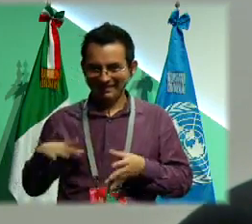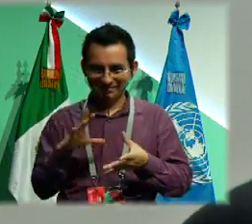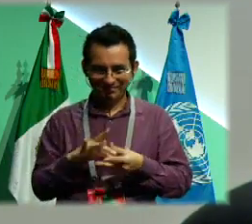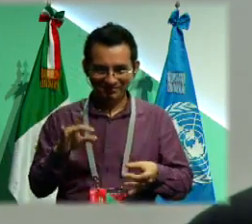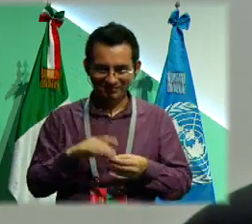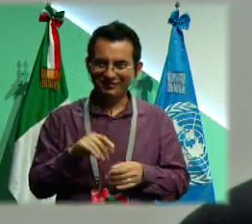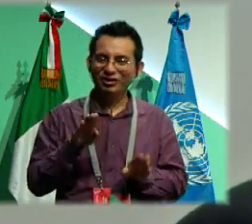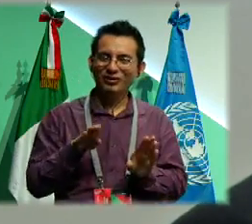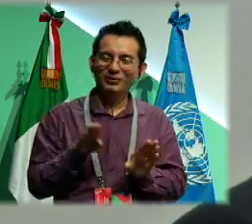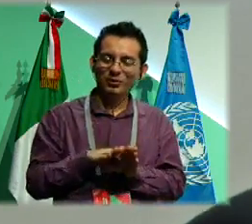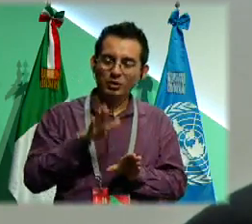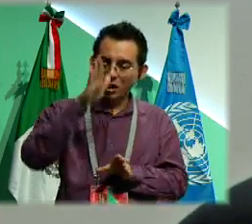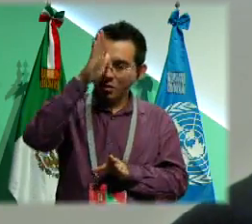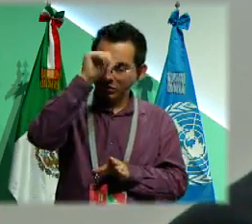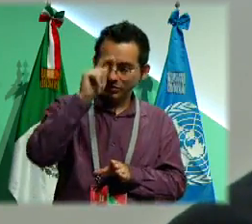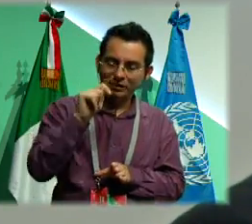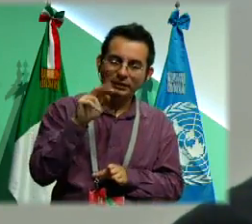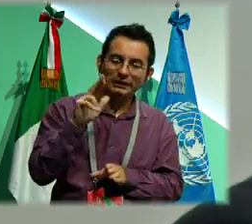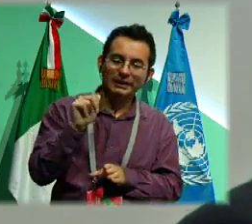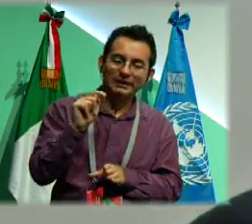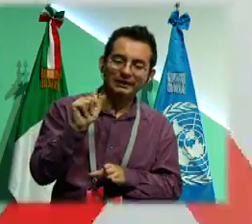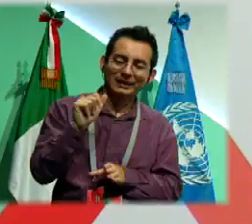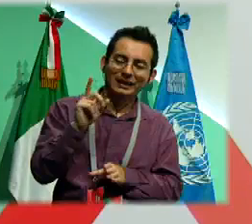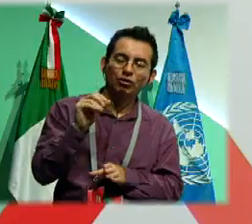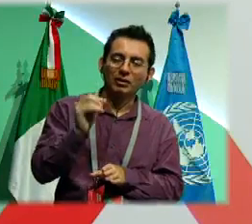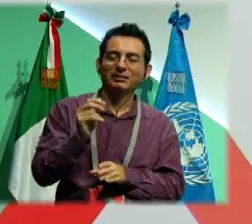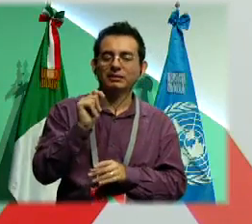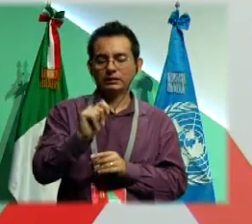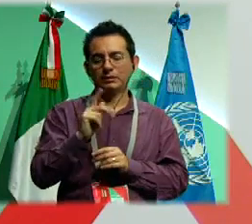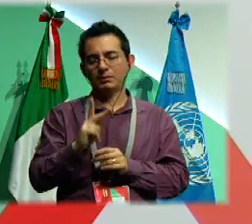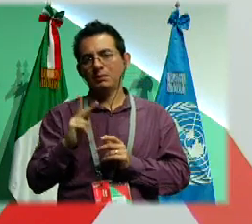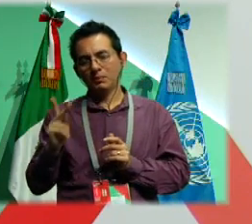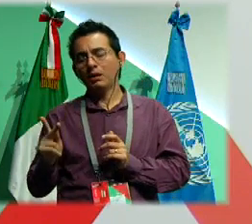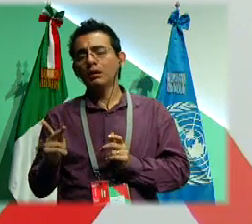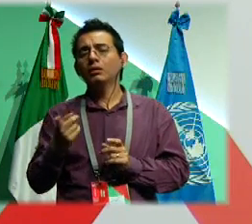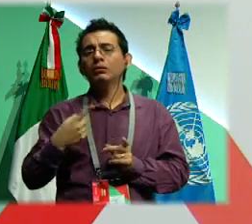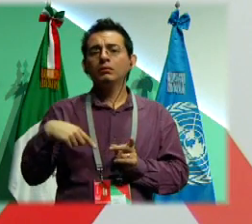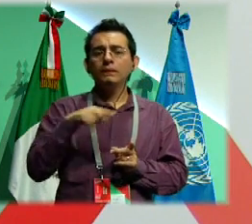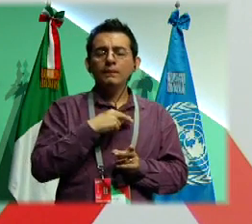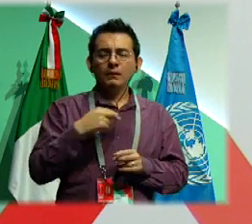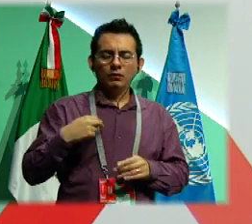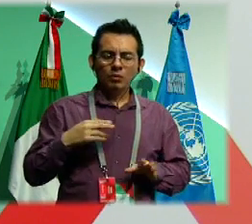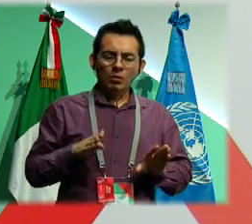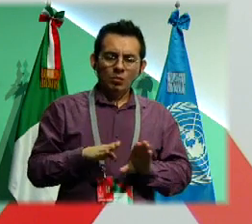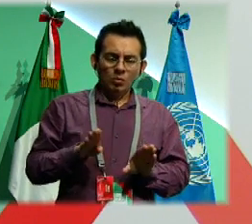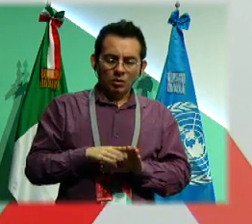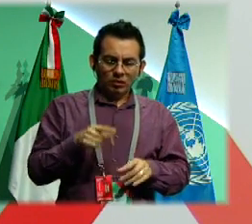longtemps, c'est que le seul intérêt envisagé lorsque